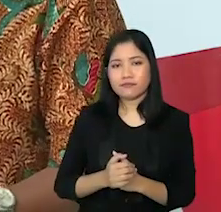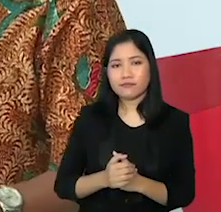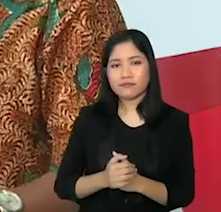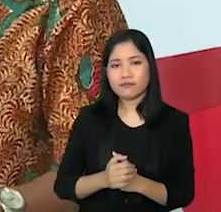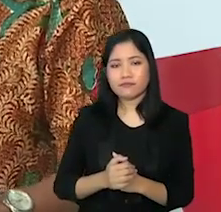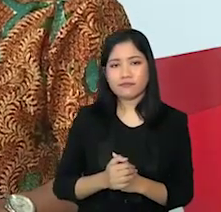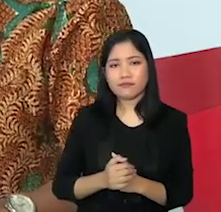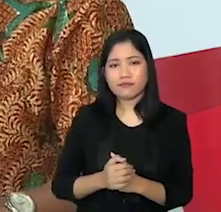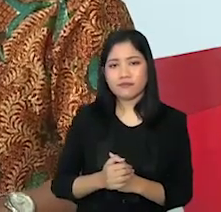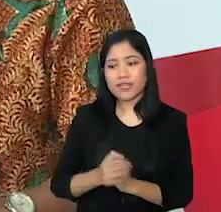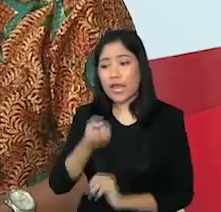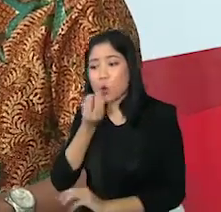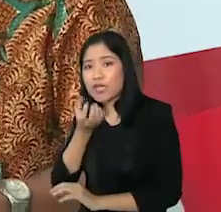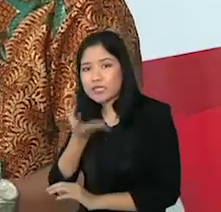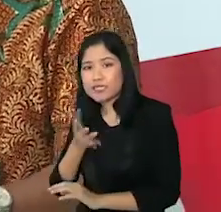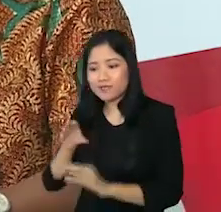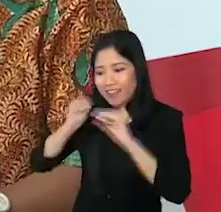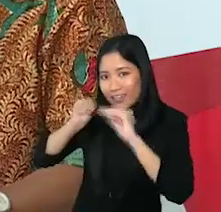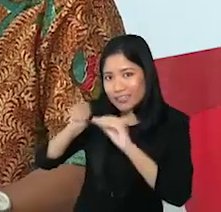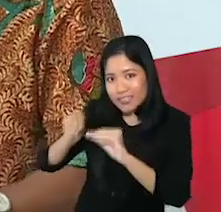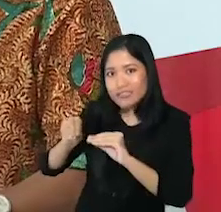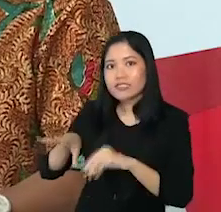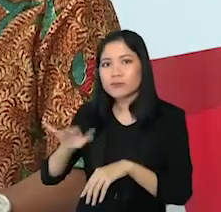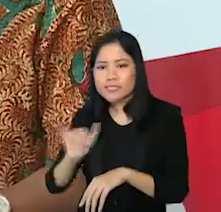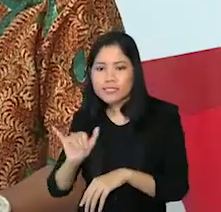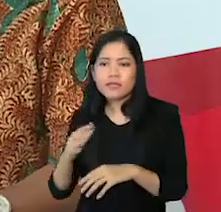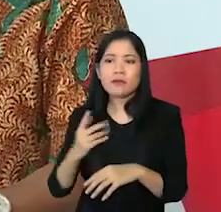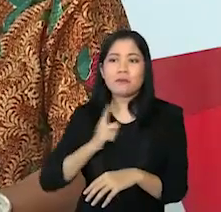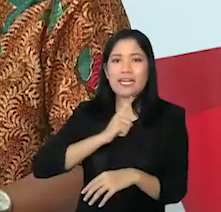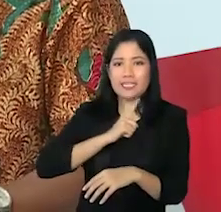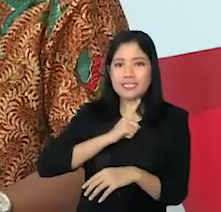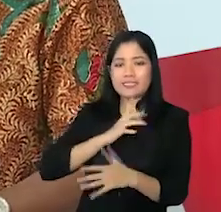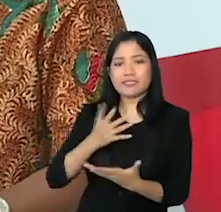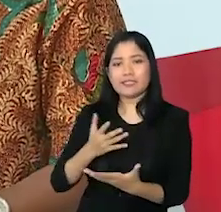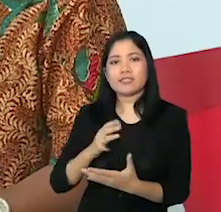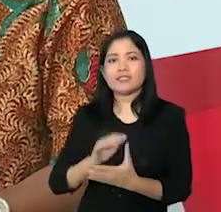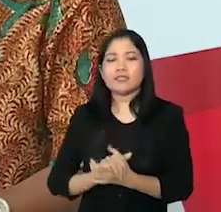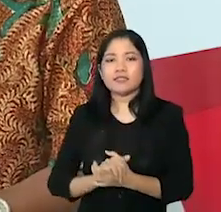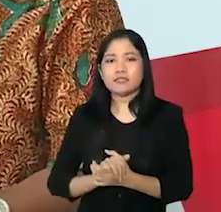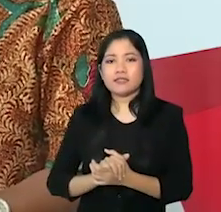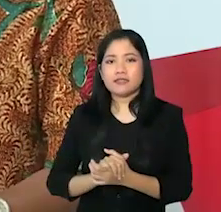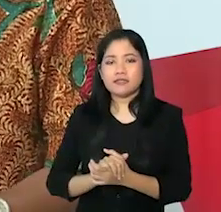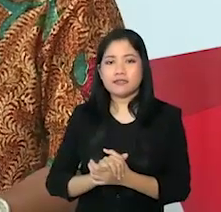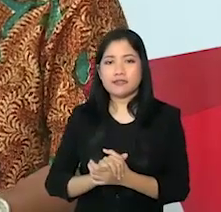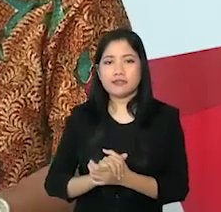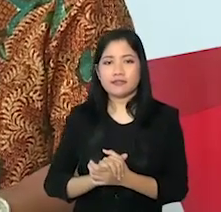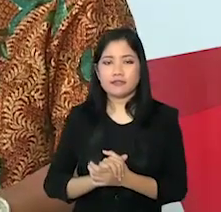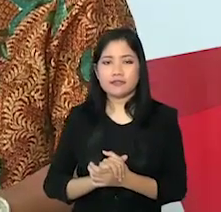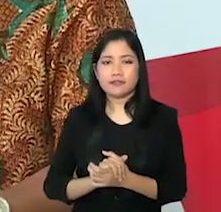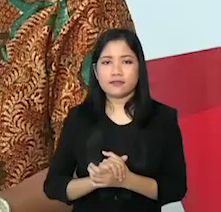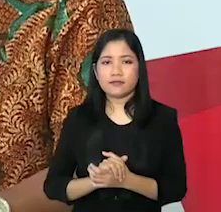Hai dan menyiapkan secara mandiri pada sebagian